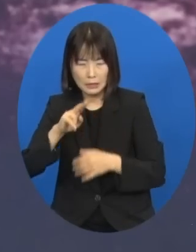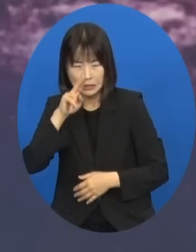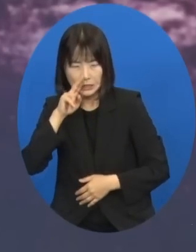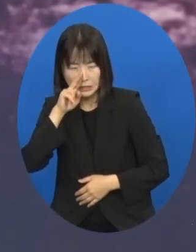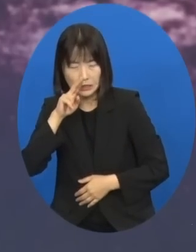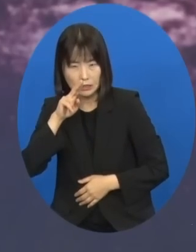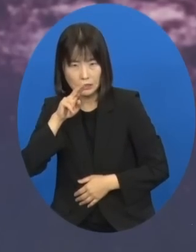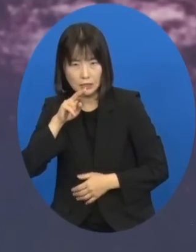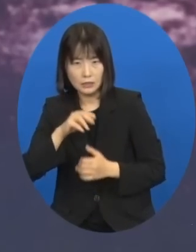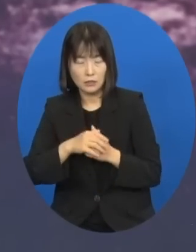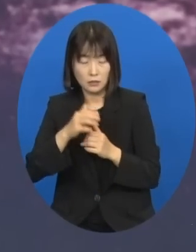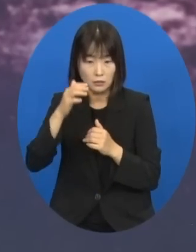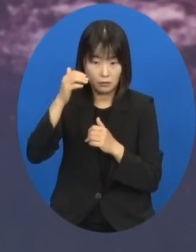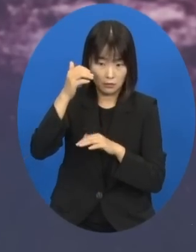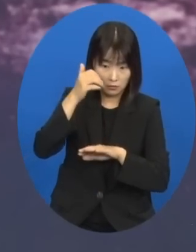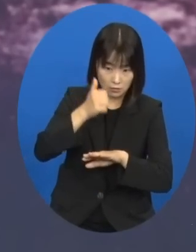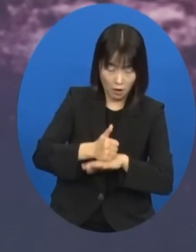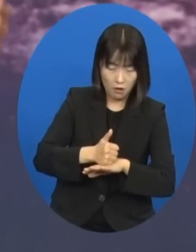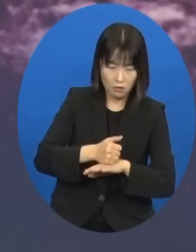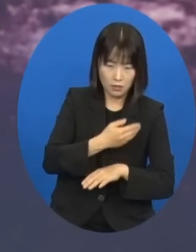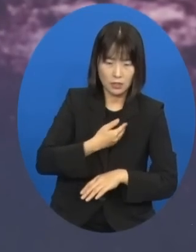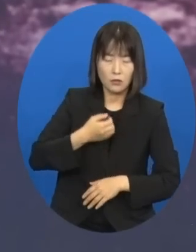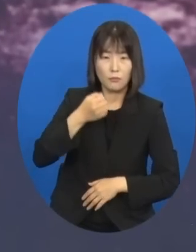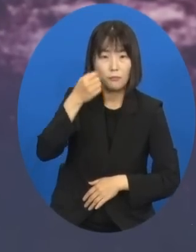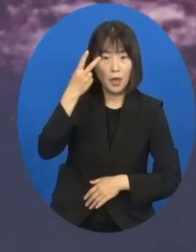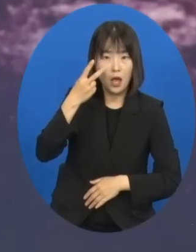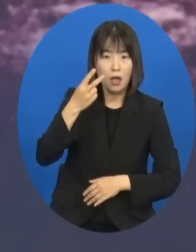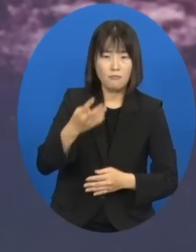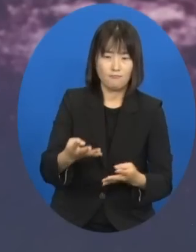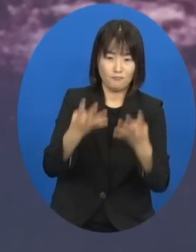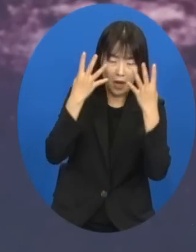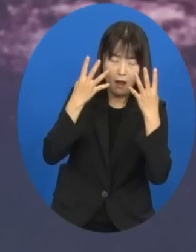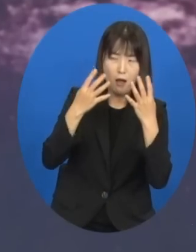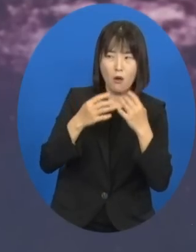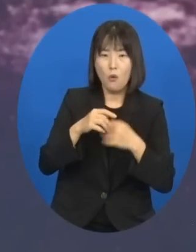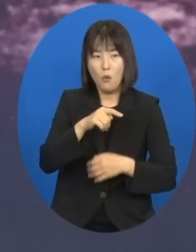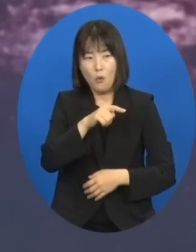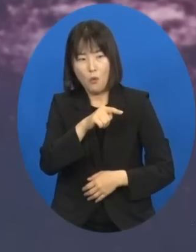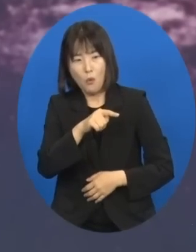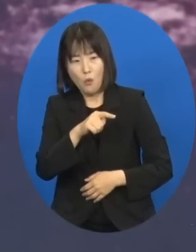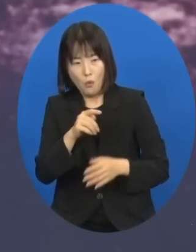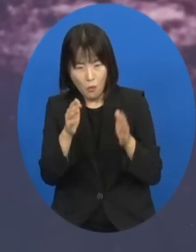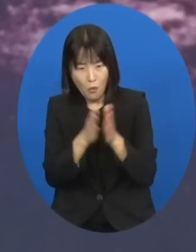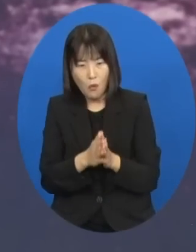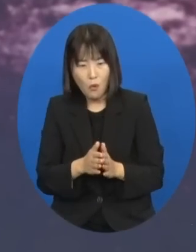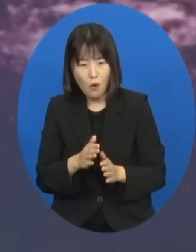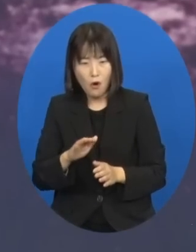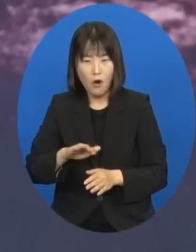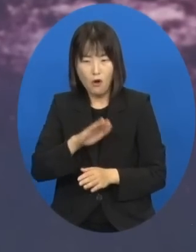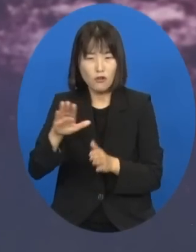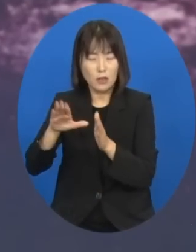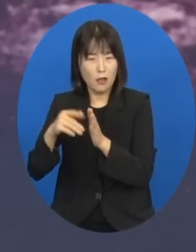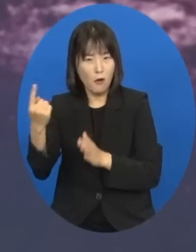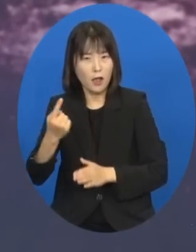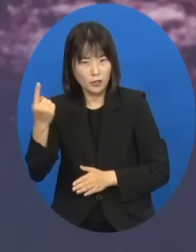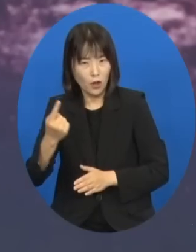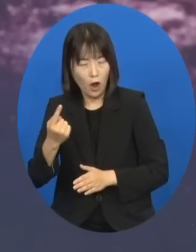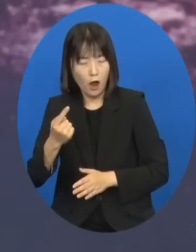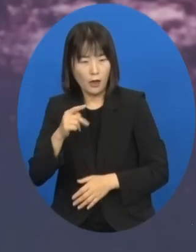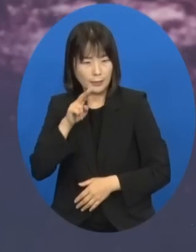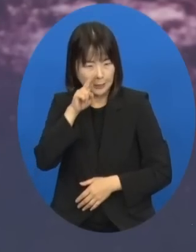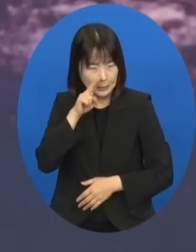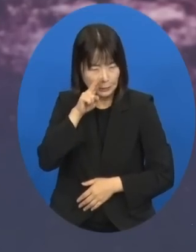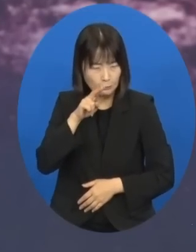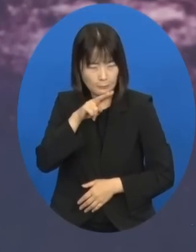이러다가 감옥에 갇혔어. 야 감옥에 갇혔대. 자 이제 우리 시대가 열렸어 막 그러면서 질투와